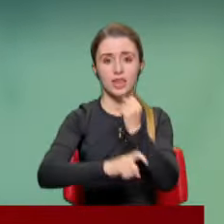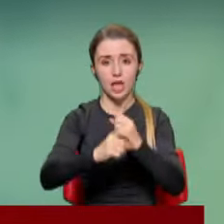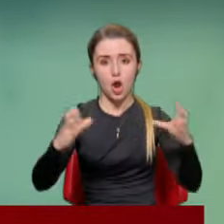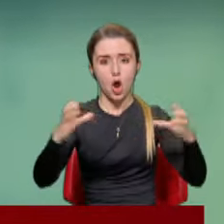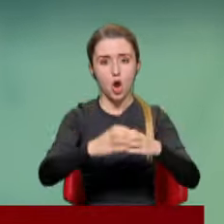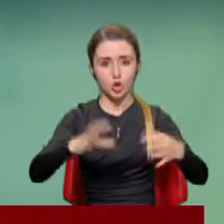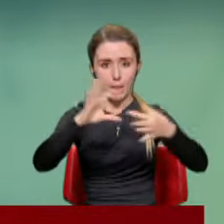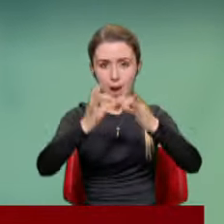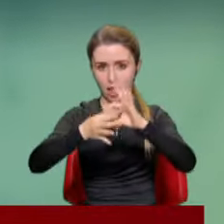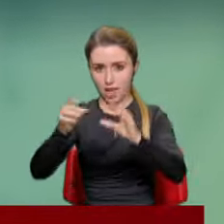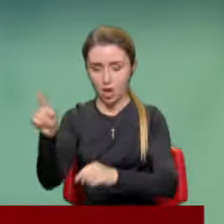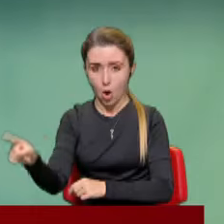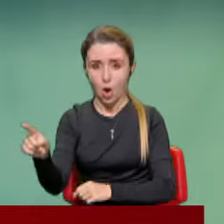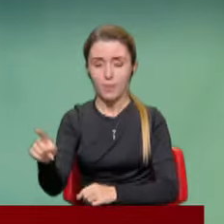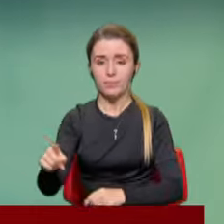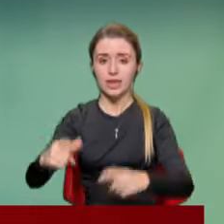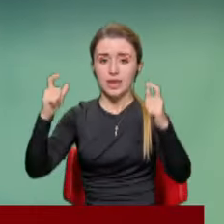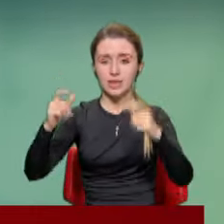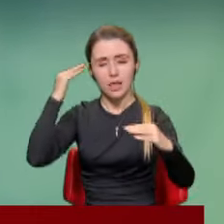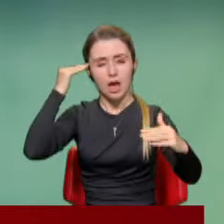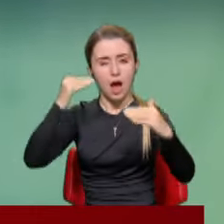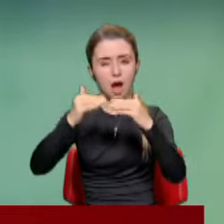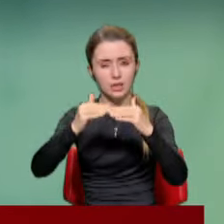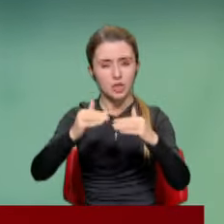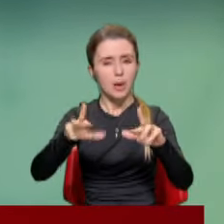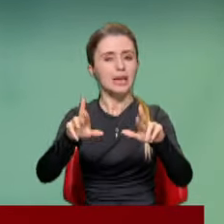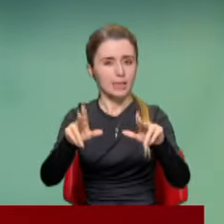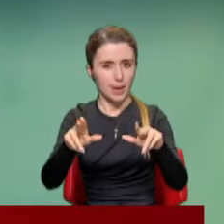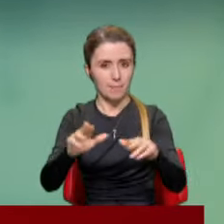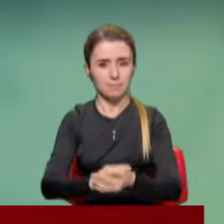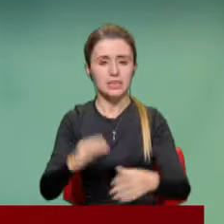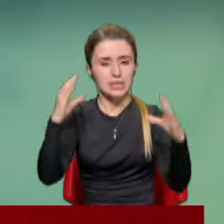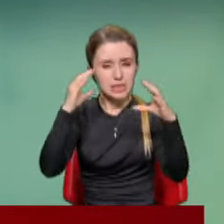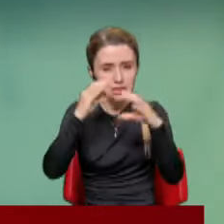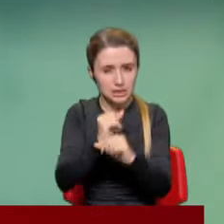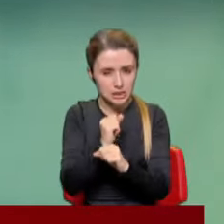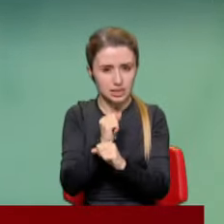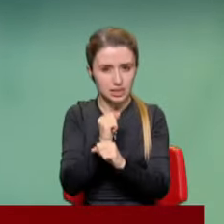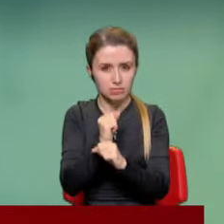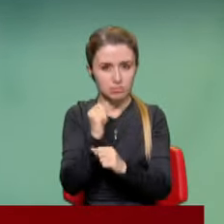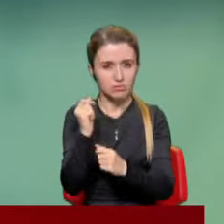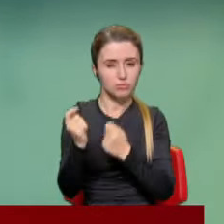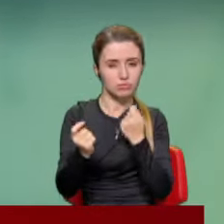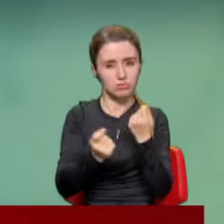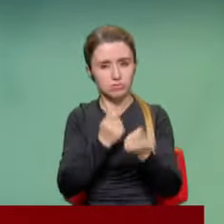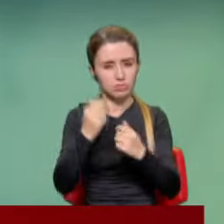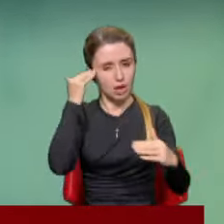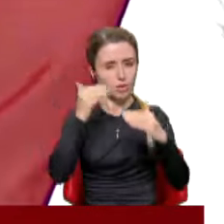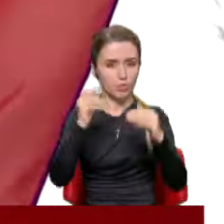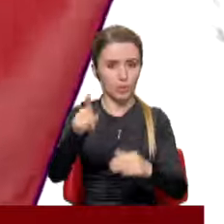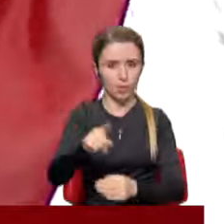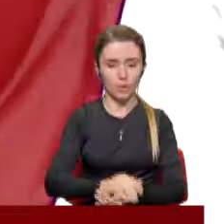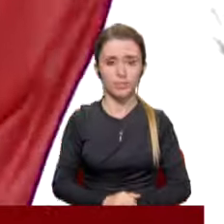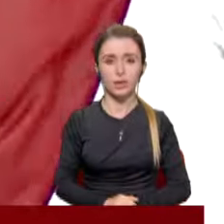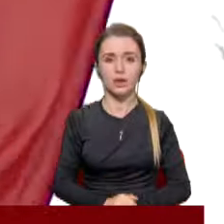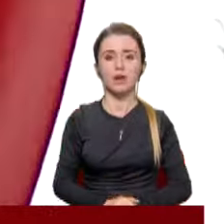örgütlerinin uzantılarıyla kent uzlaşısı adı altında gizli saklı İşler çevirmeyi sürdürüyorlar.